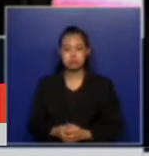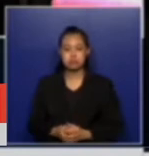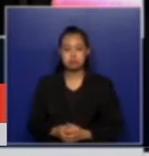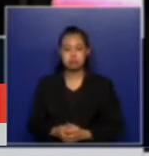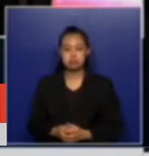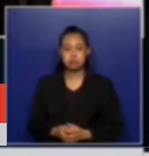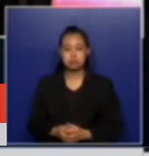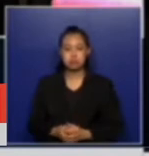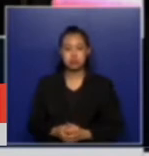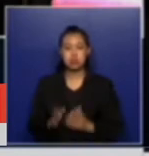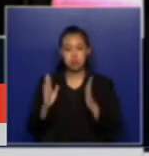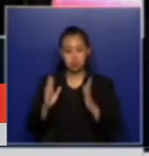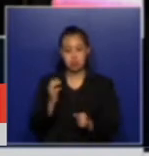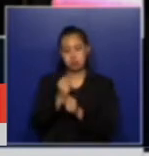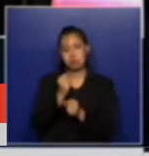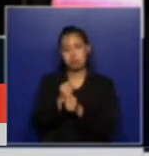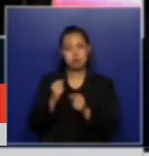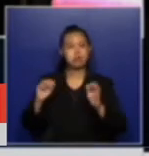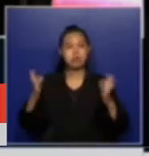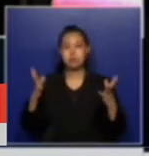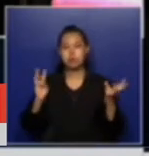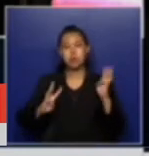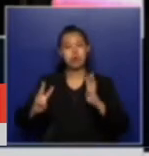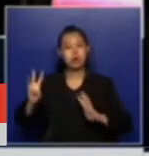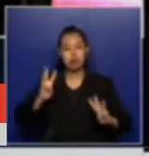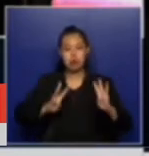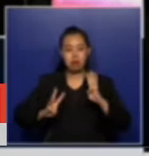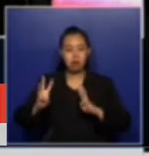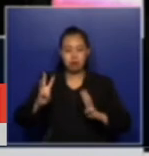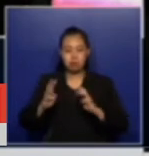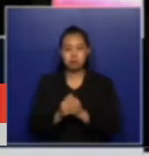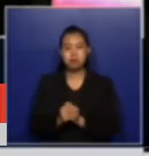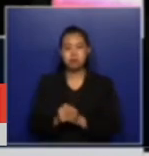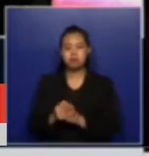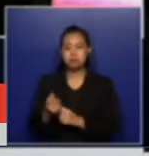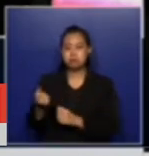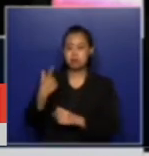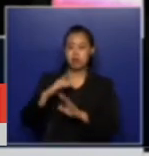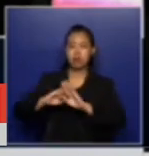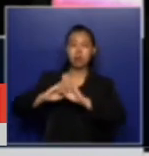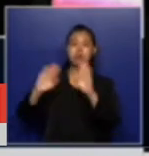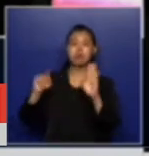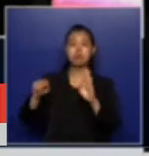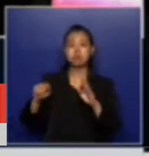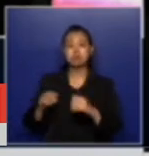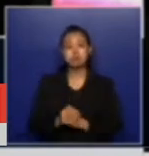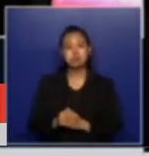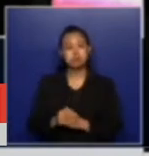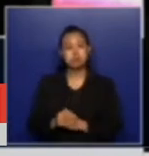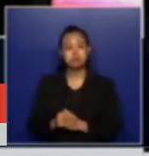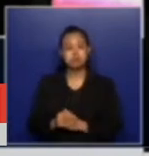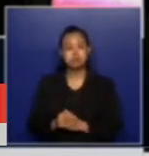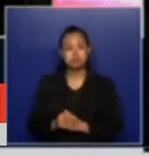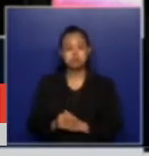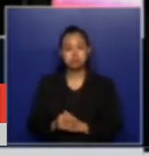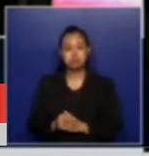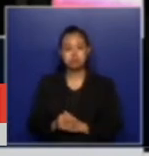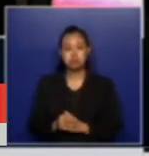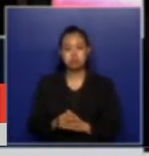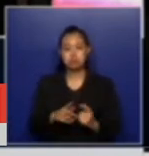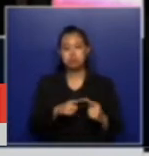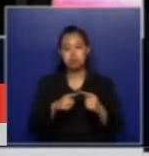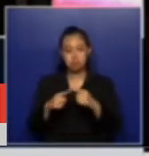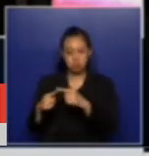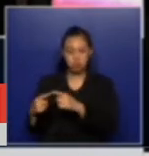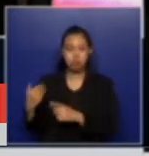การตกงานนะฮะอันนี้ของการถูกเลิกจ้างนี่ก็มีมากตามกันมา แต่